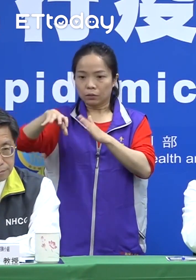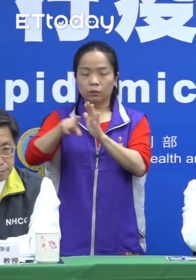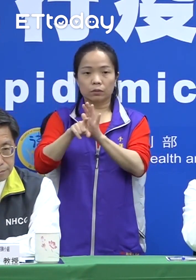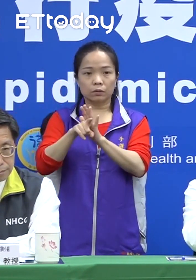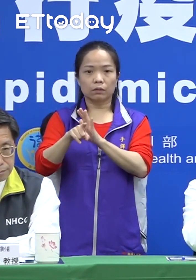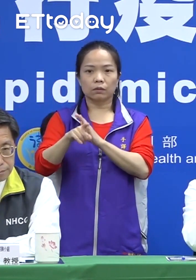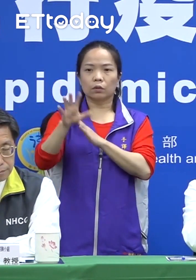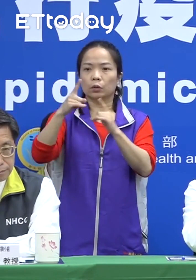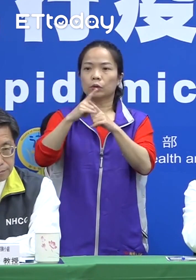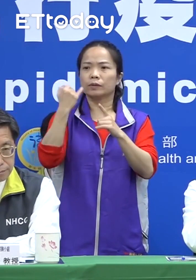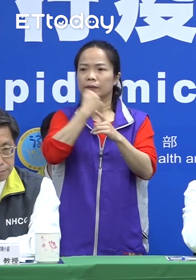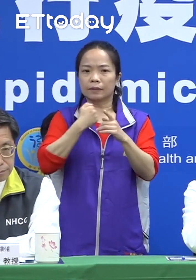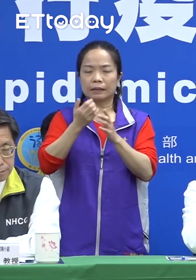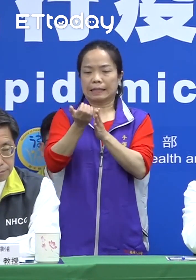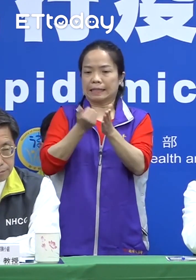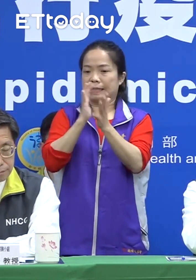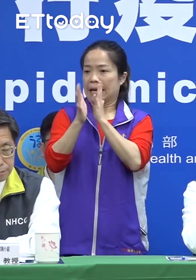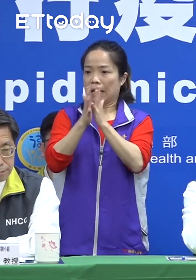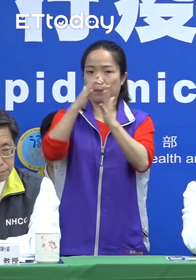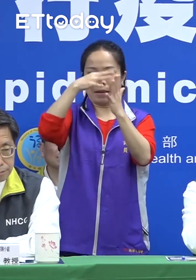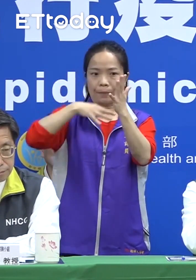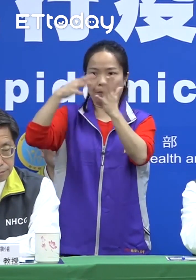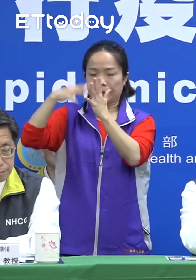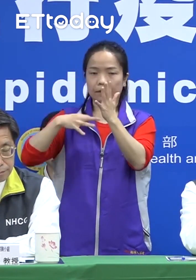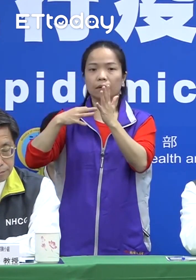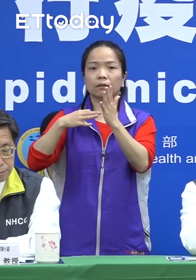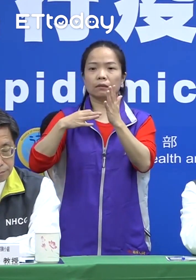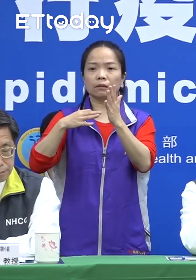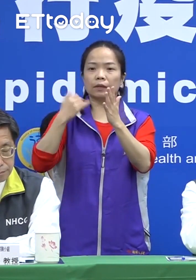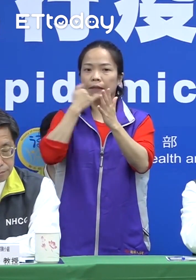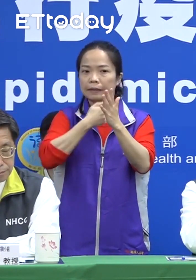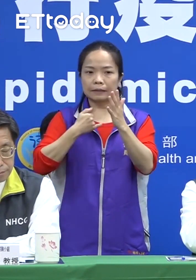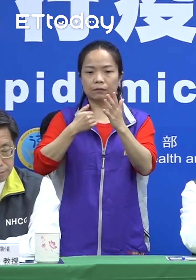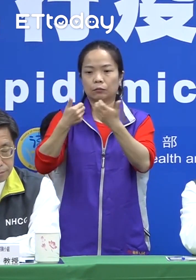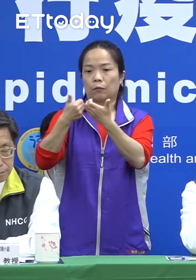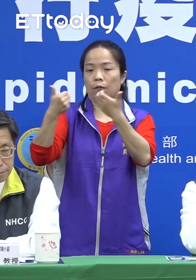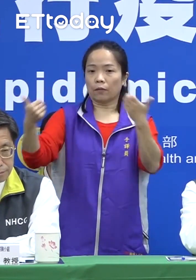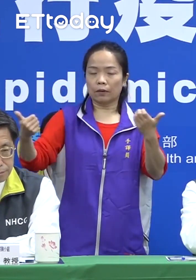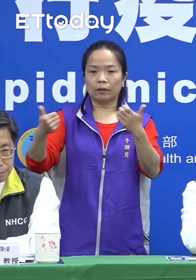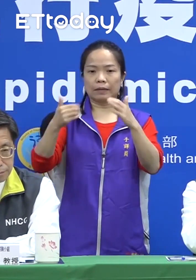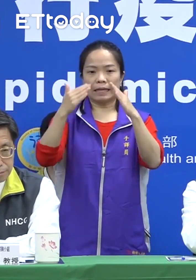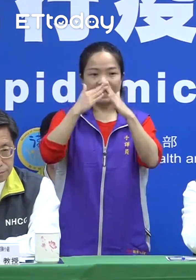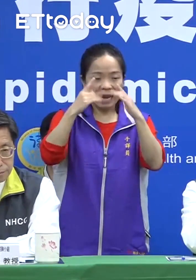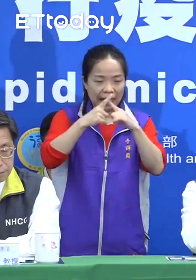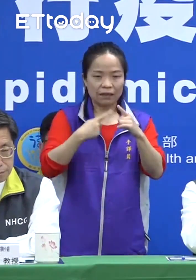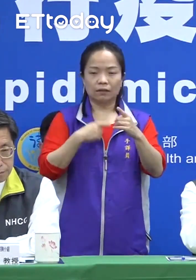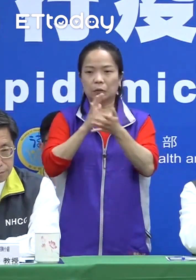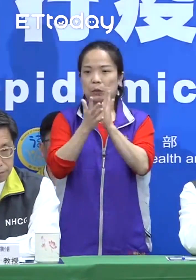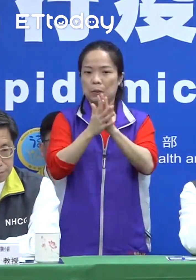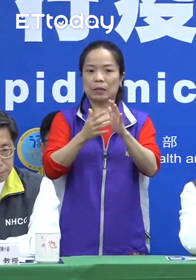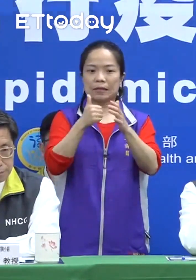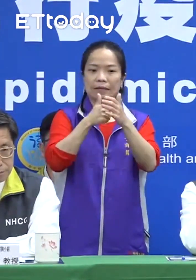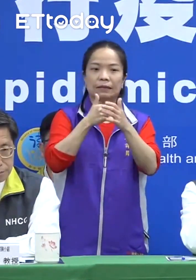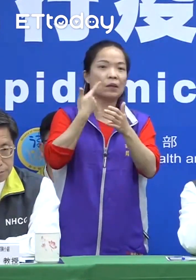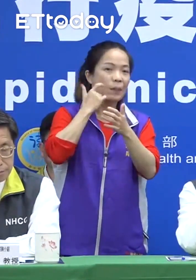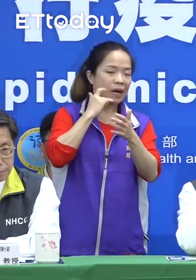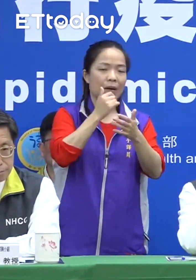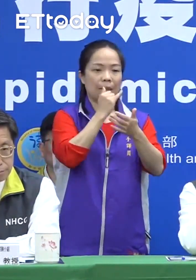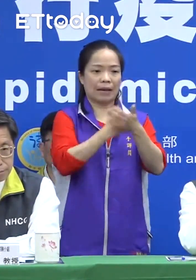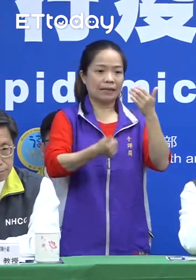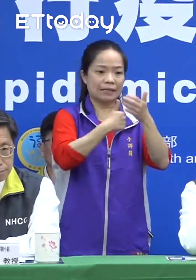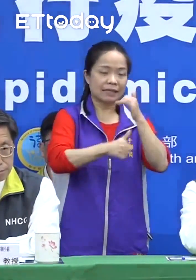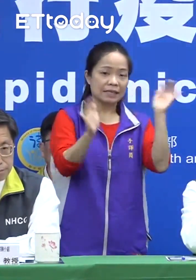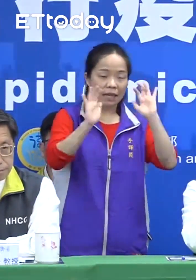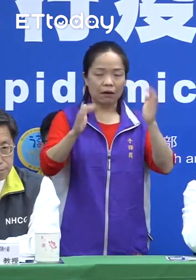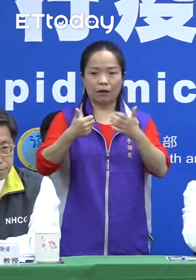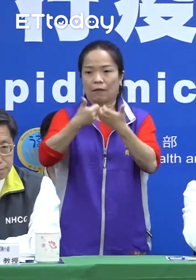时候，那有时候我们事先安排的名单就会有所把它亲戚关系或子女关系、父母哈等